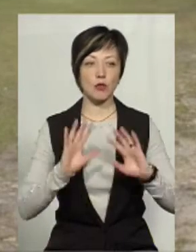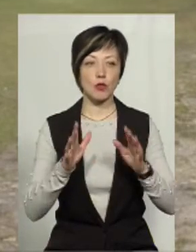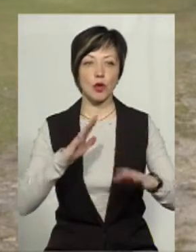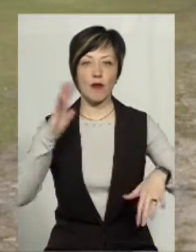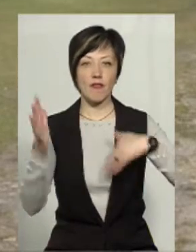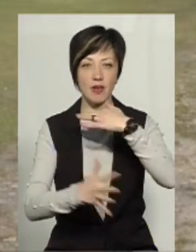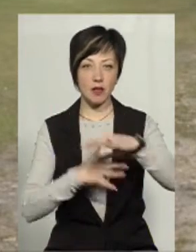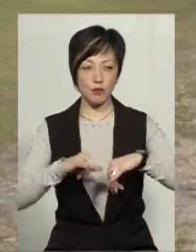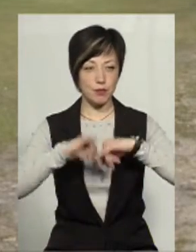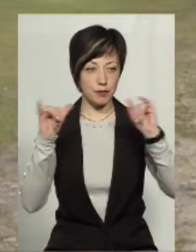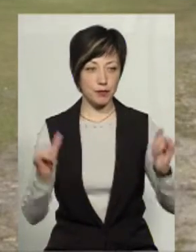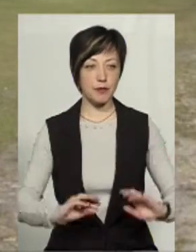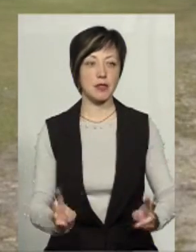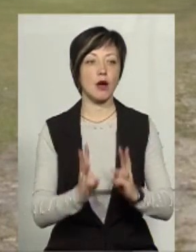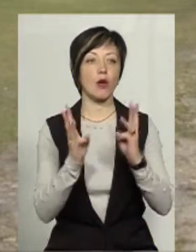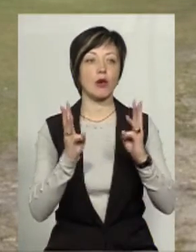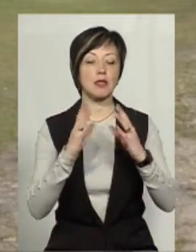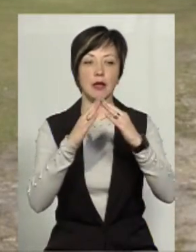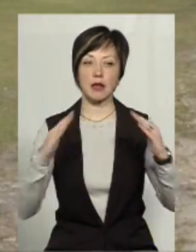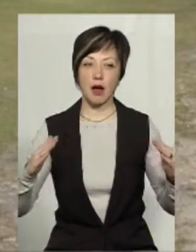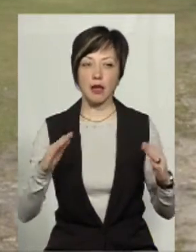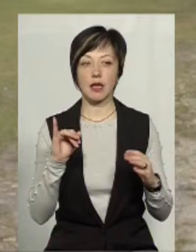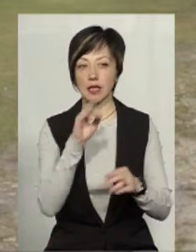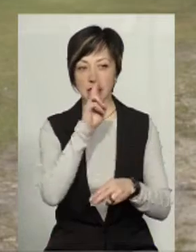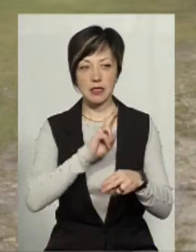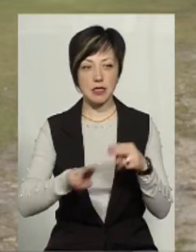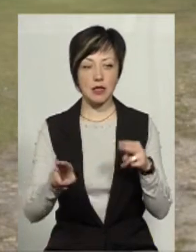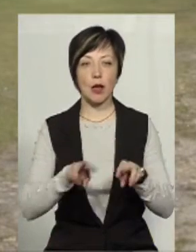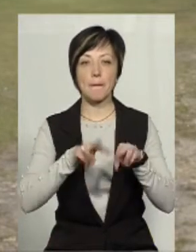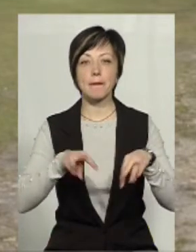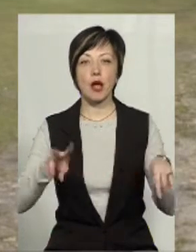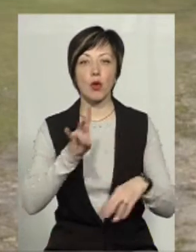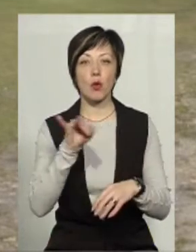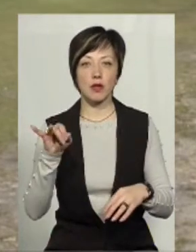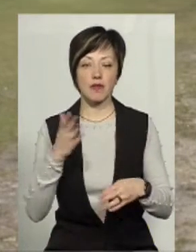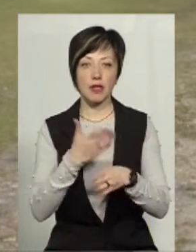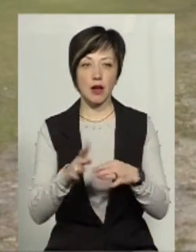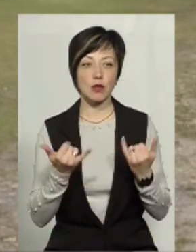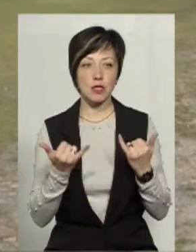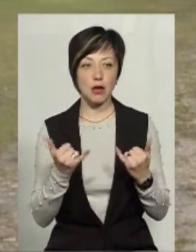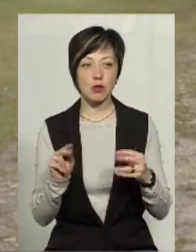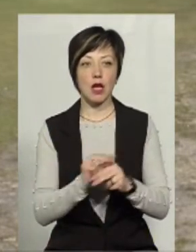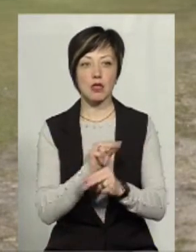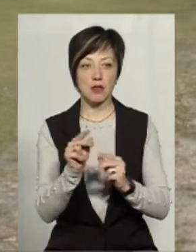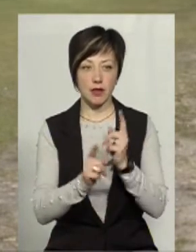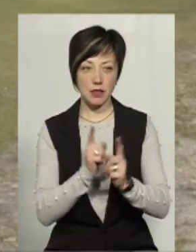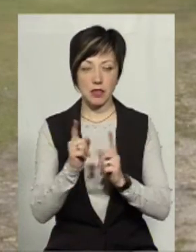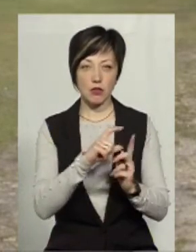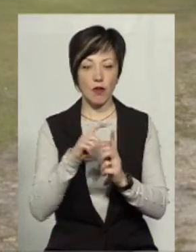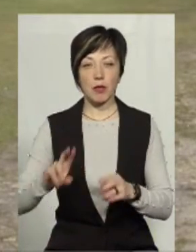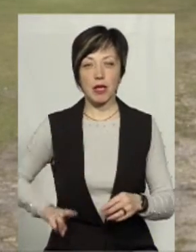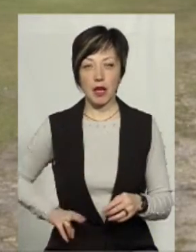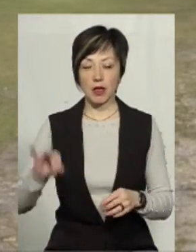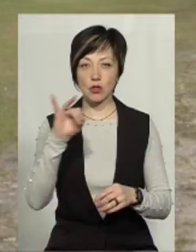вітром, і потім загориться дах і зникнуть ті мільйони, які виділяються зараз на реставрацію. За словами директора